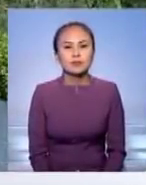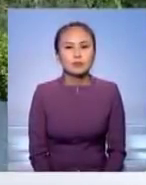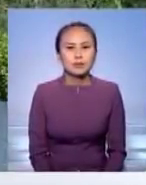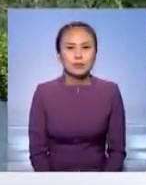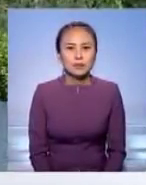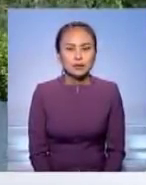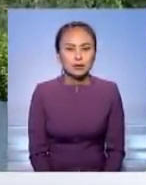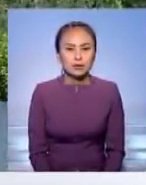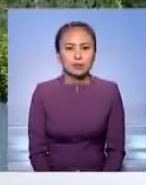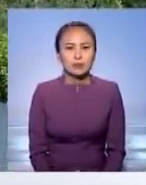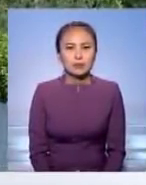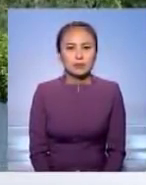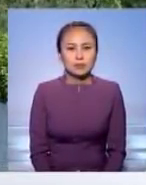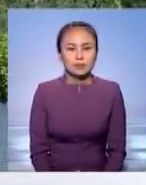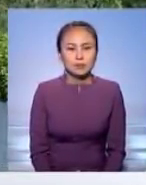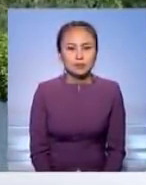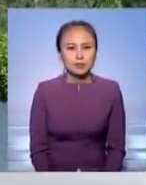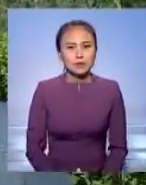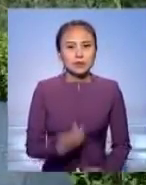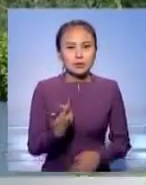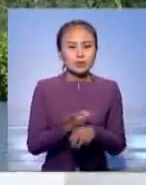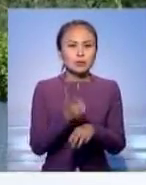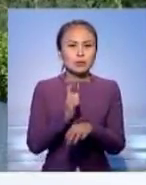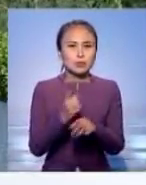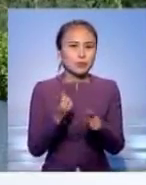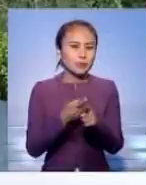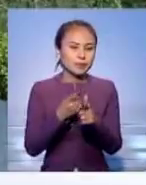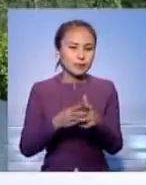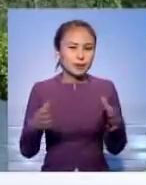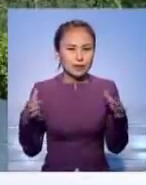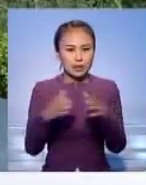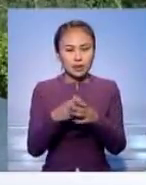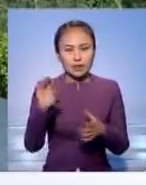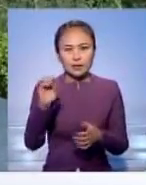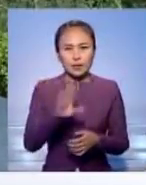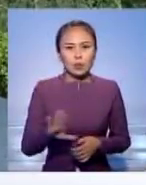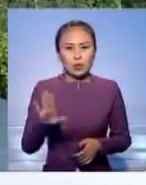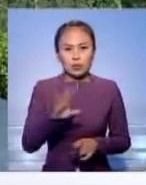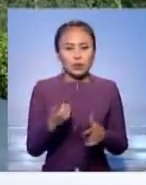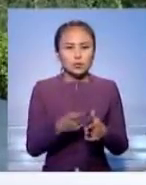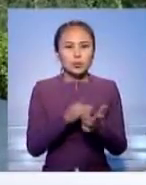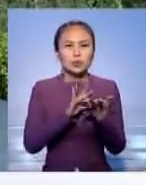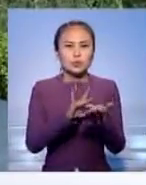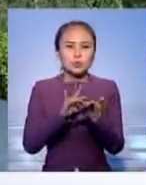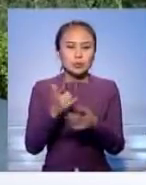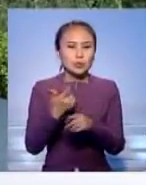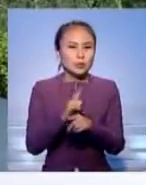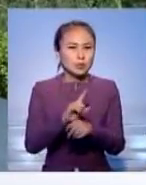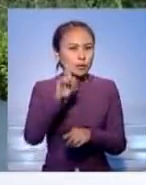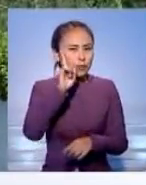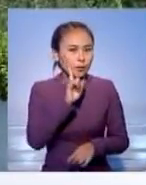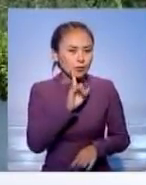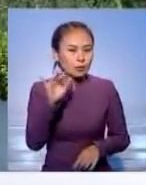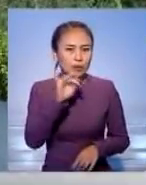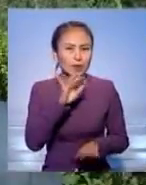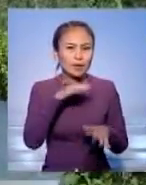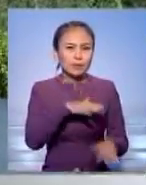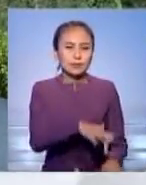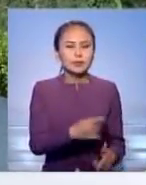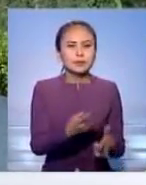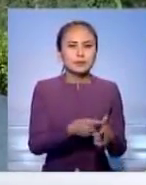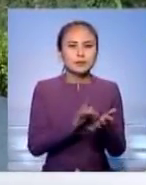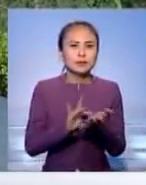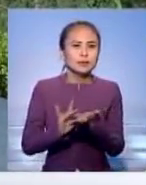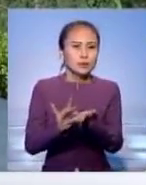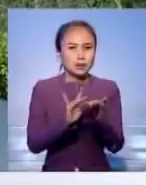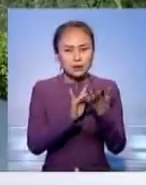Это на самом деле очень привлекательно. Бұл жоба ел азаматтармен қатар Еуропа елдерінің туристері үшін өте тиімді. Каспий теңізіне саяхат жасау